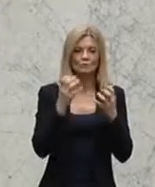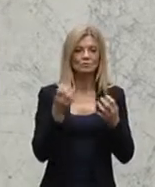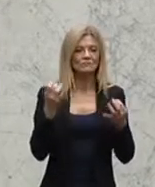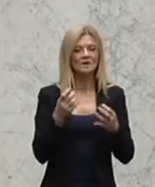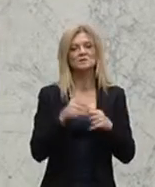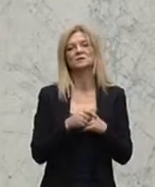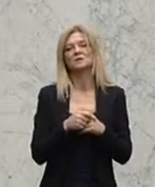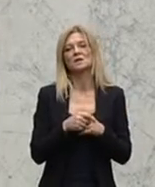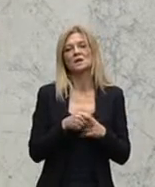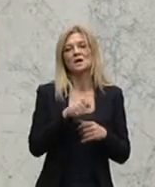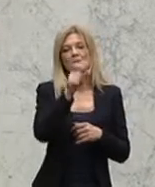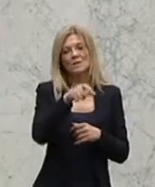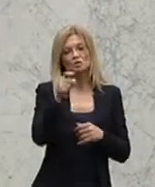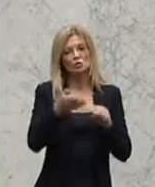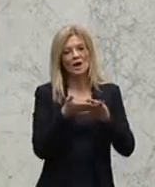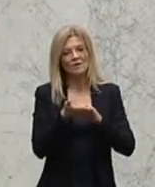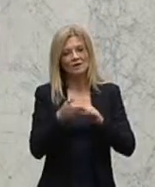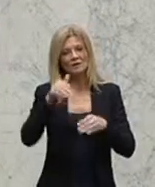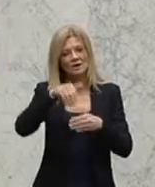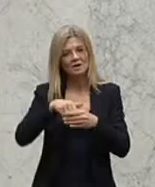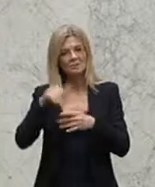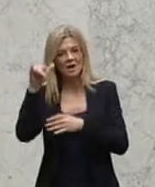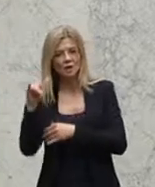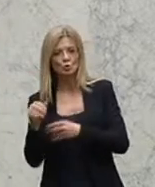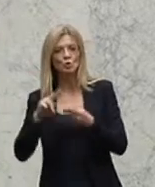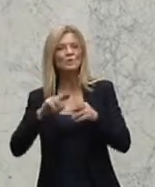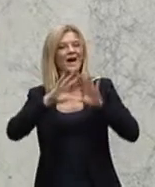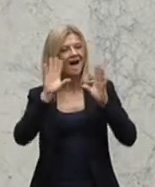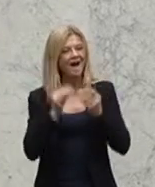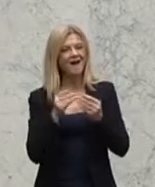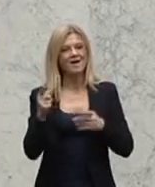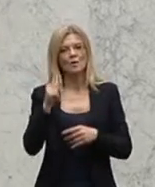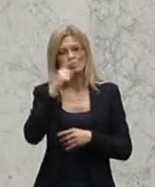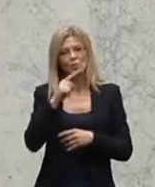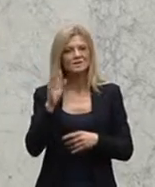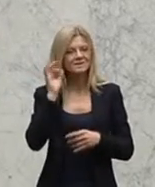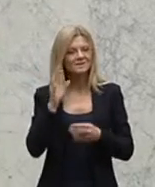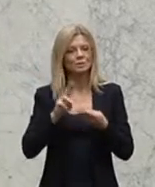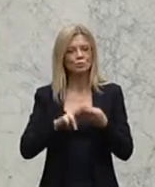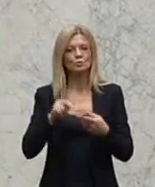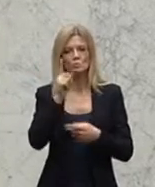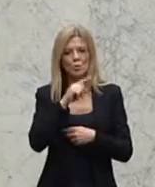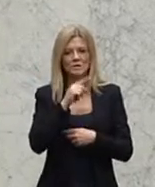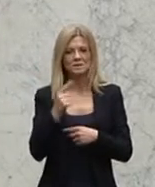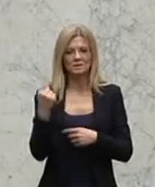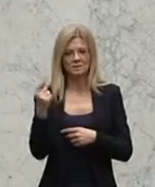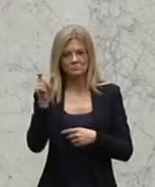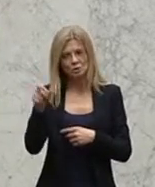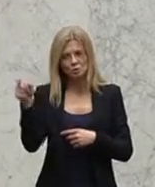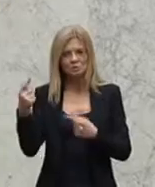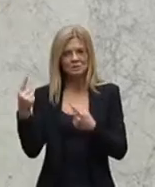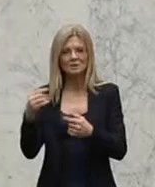Personalvertreter in der Exekutive, aber auch allen Polizistinnen und Polizisten zu danken für ihre